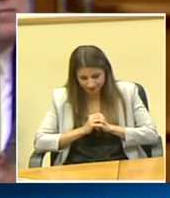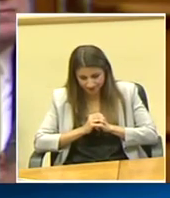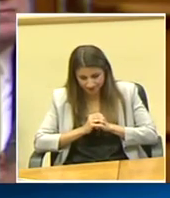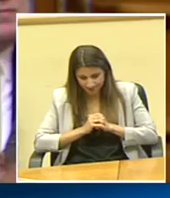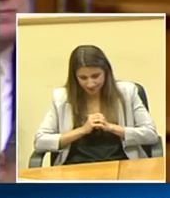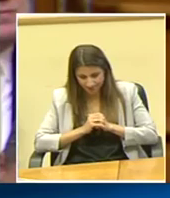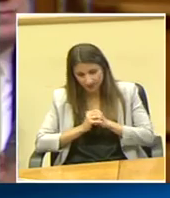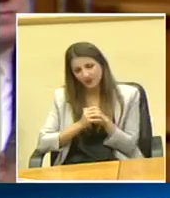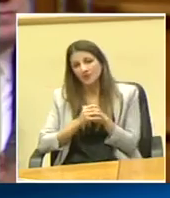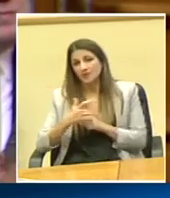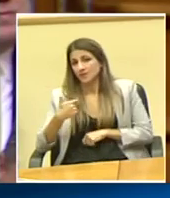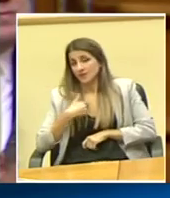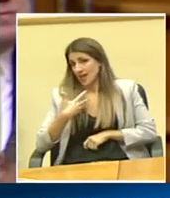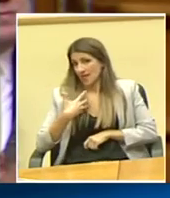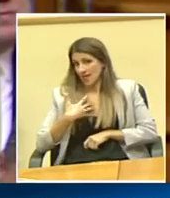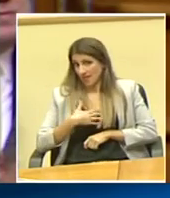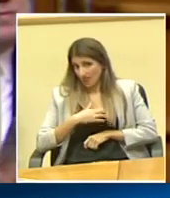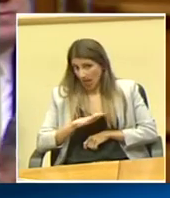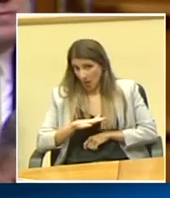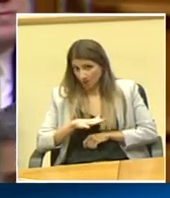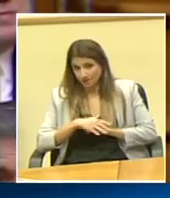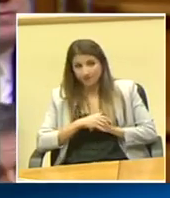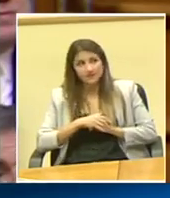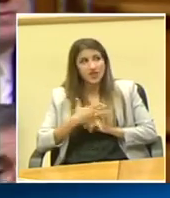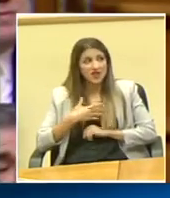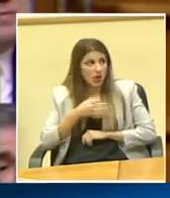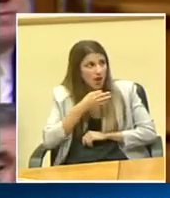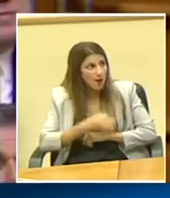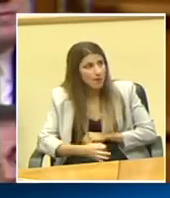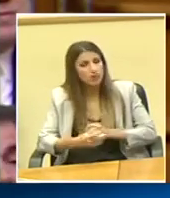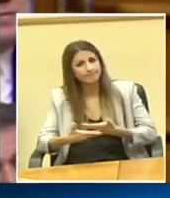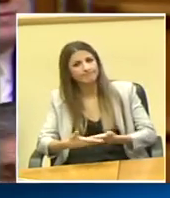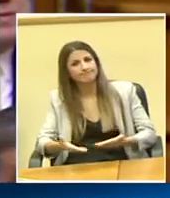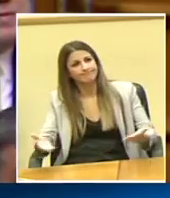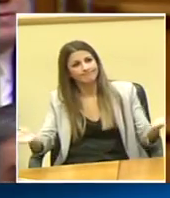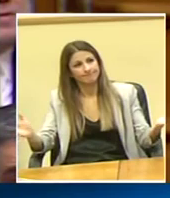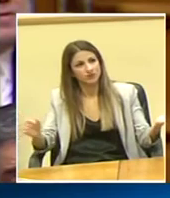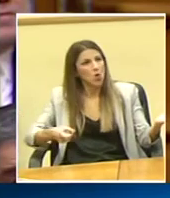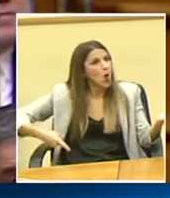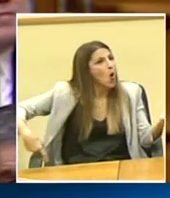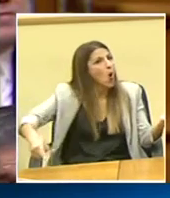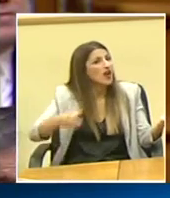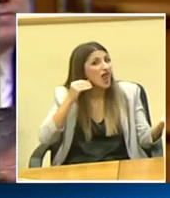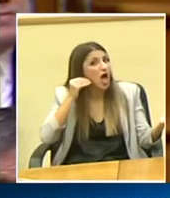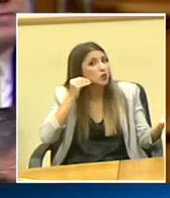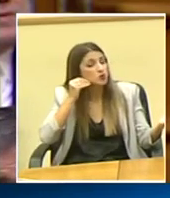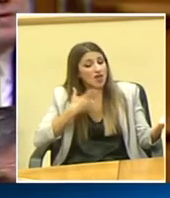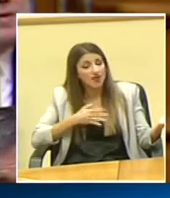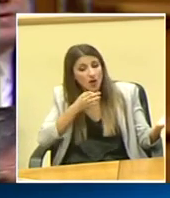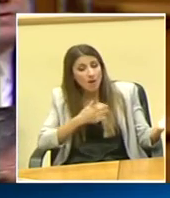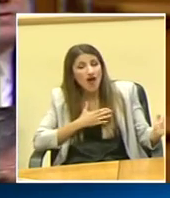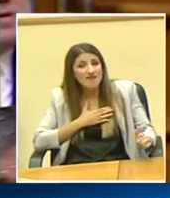σε αυτό εδώ το σημείο να εκφράσω δημόσια τις ευχαριστίες μου για